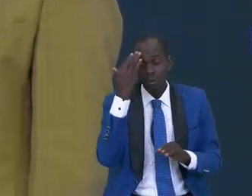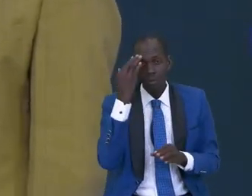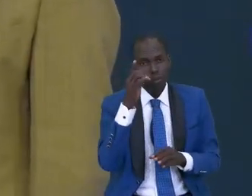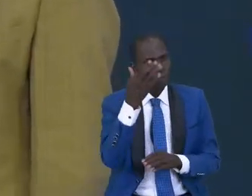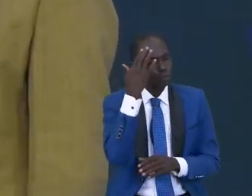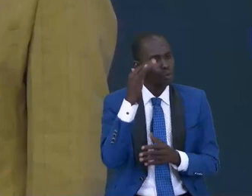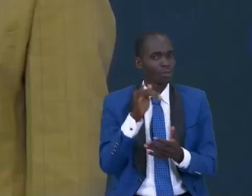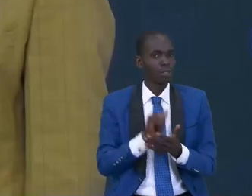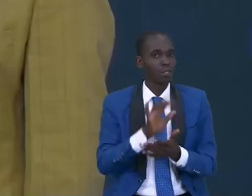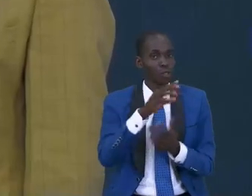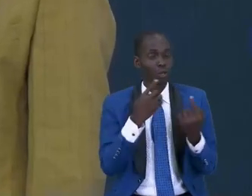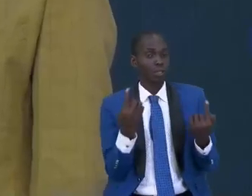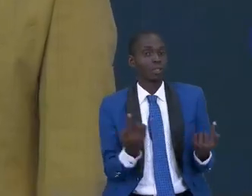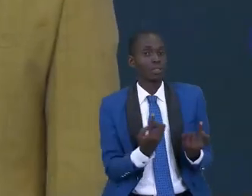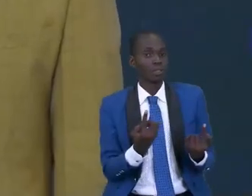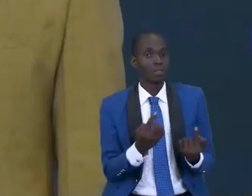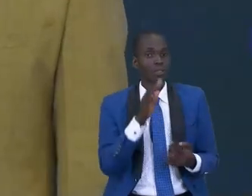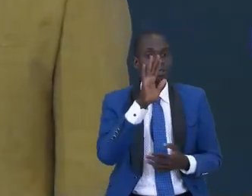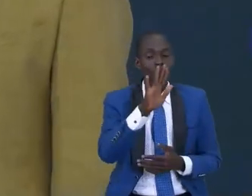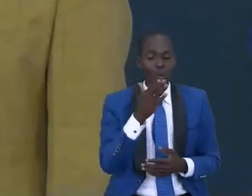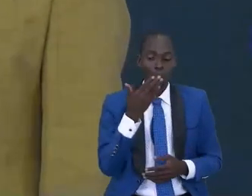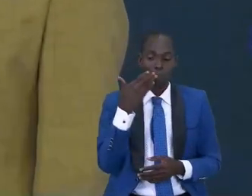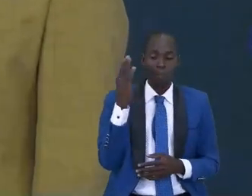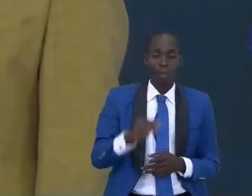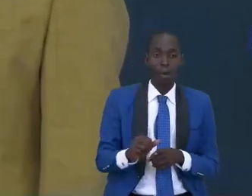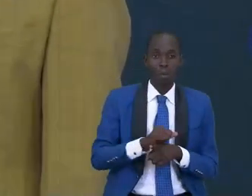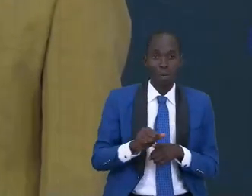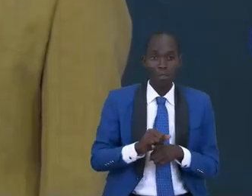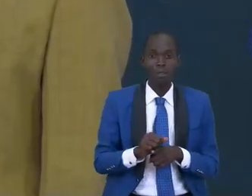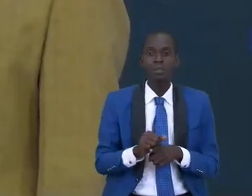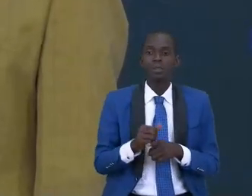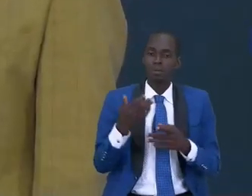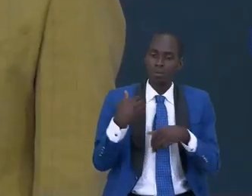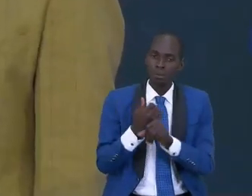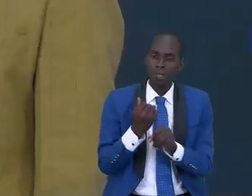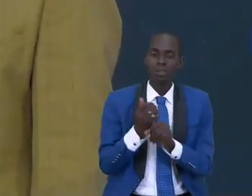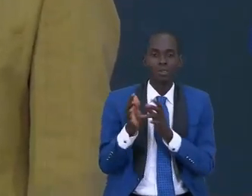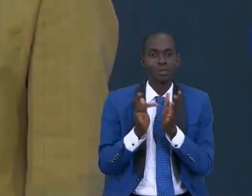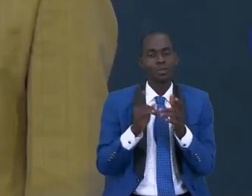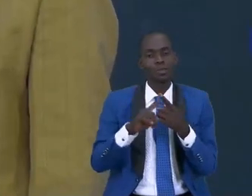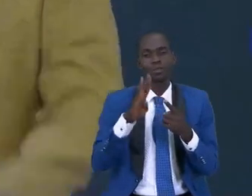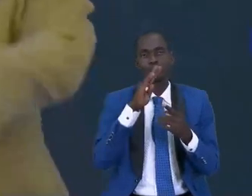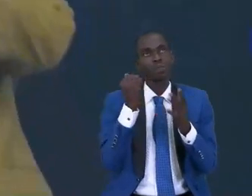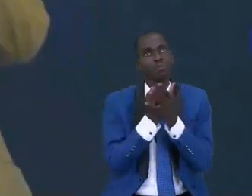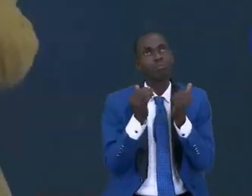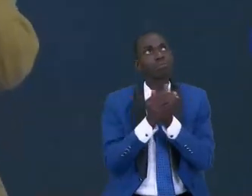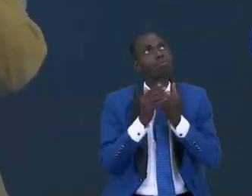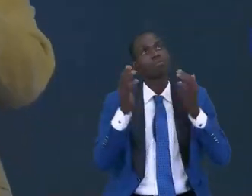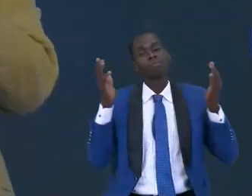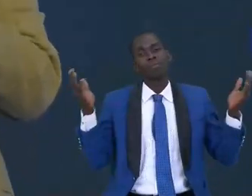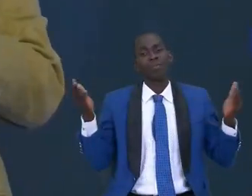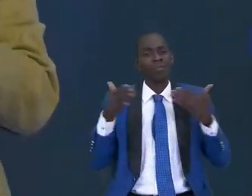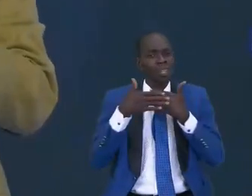que tes péchés, tes méfaits, tes transgressions m'ont cloué à la